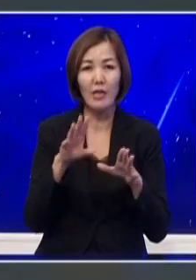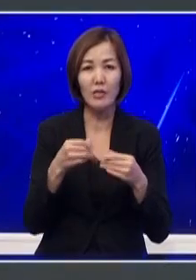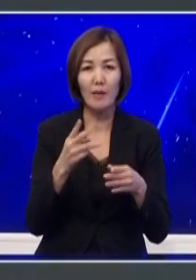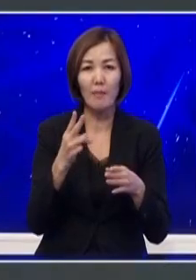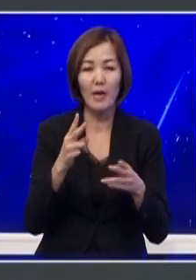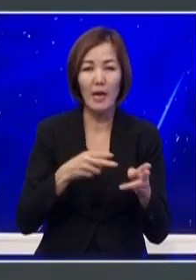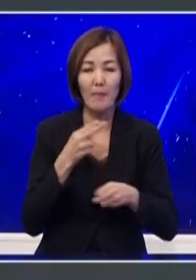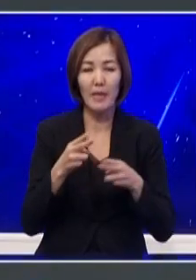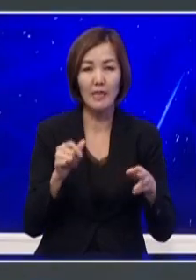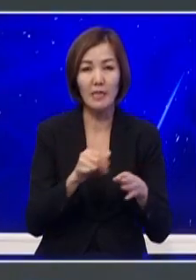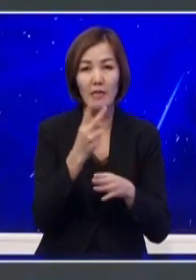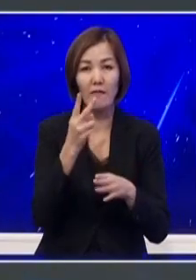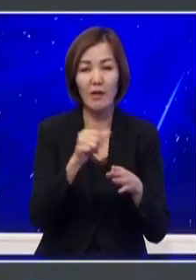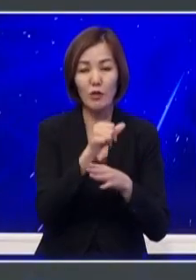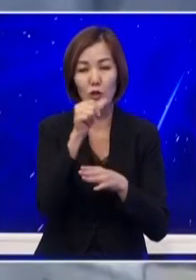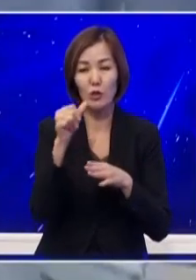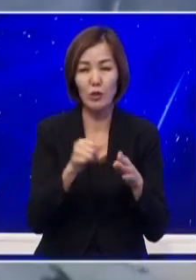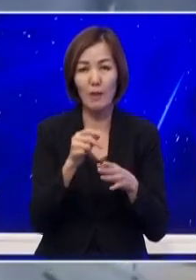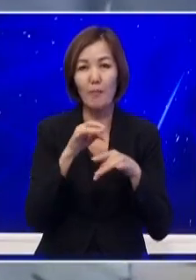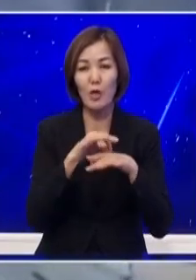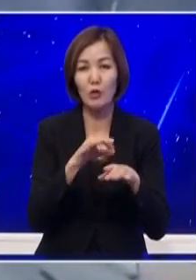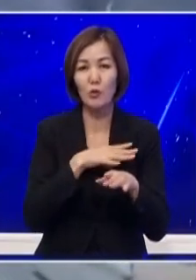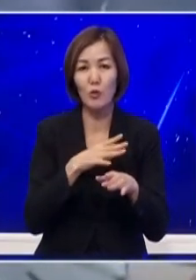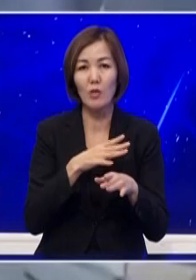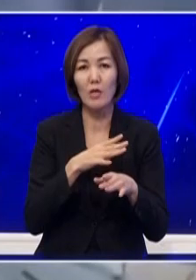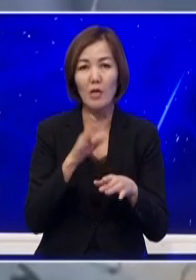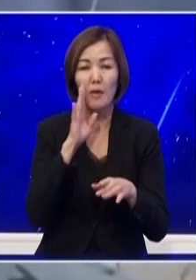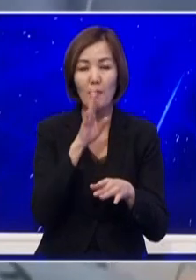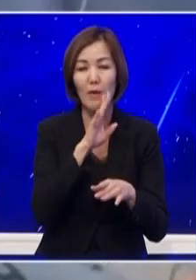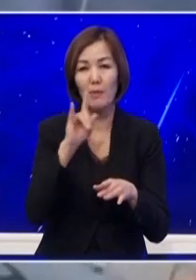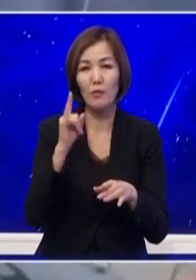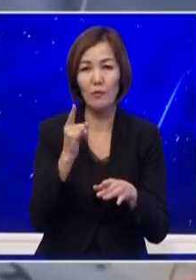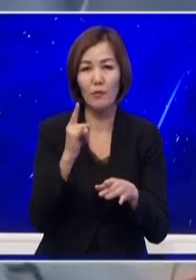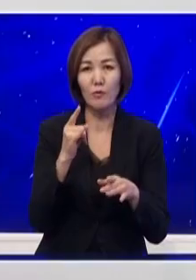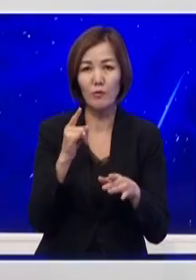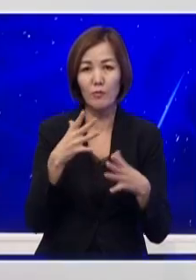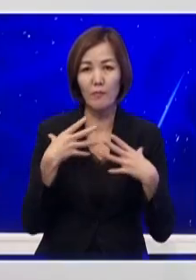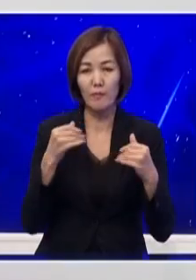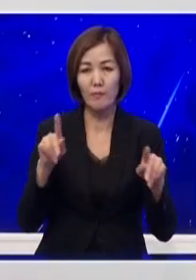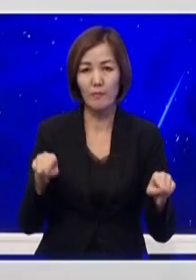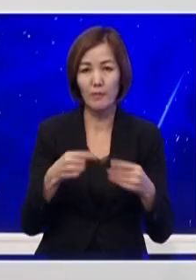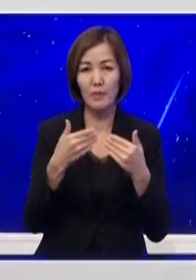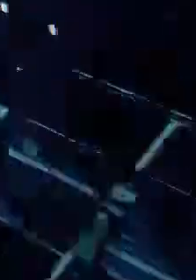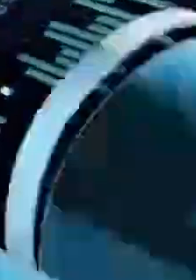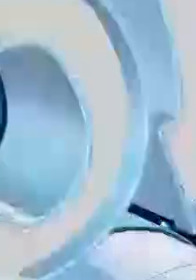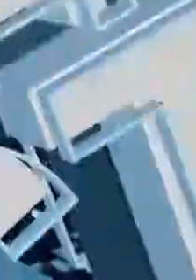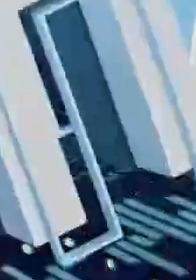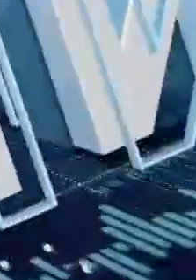больше 2 часов и прошла успешно. После длительной реабилитации маму с новорожденным выписали.